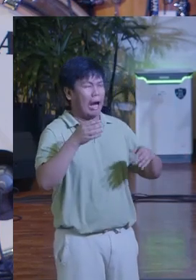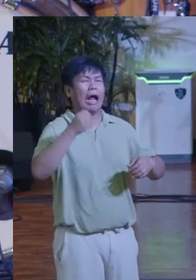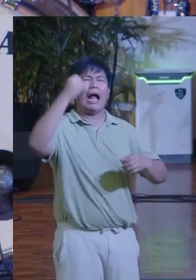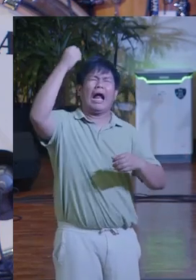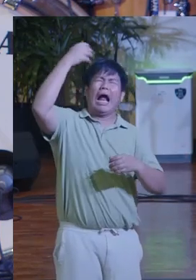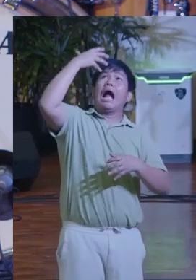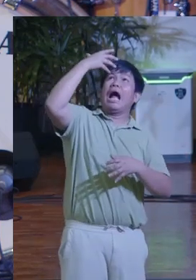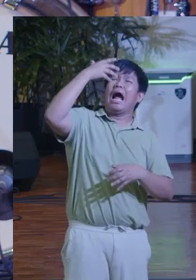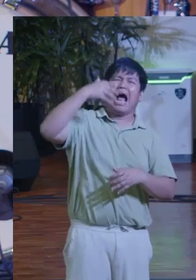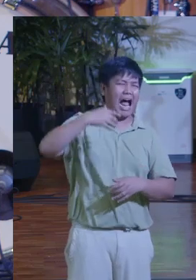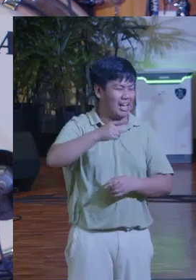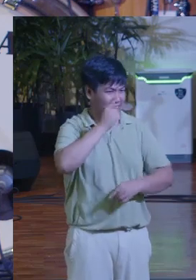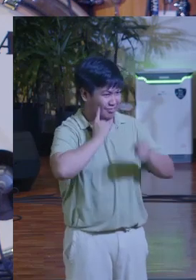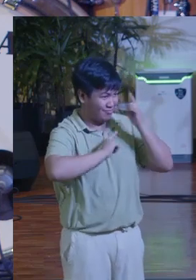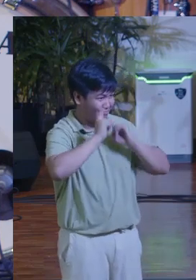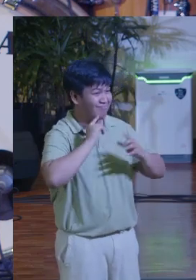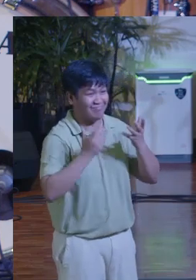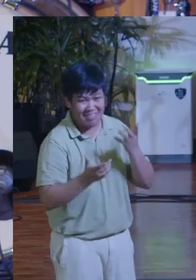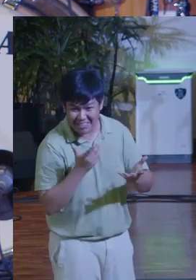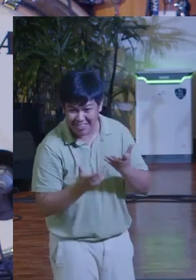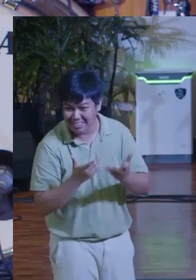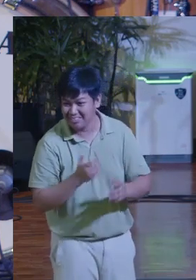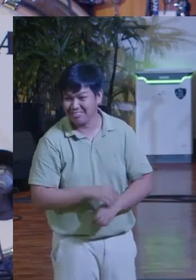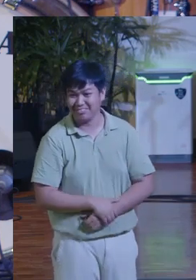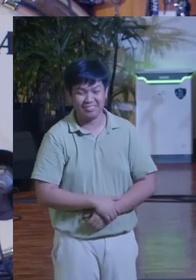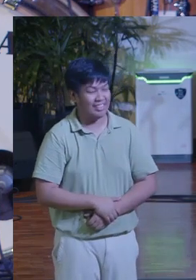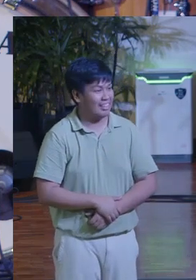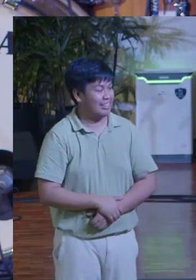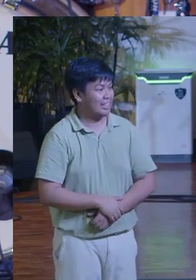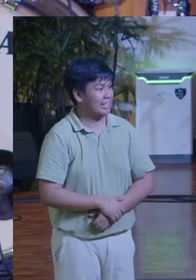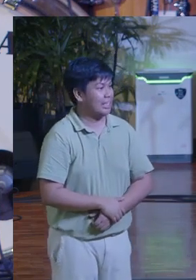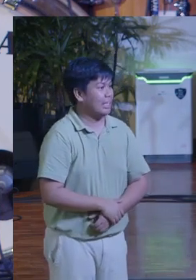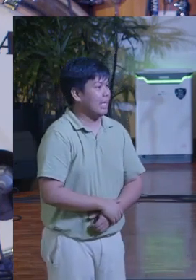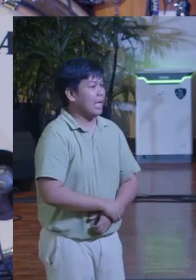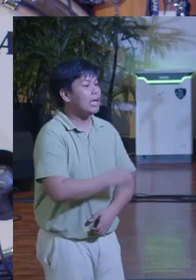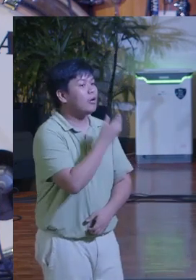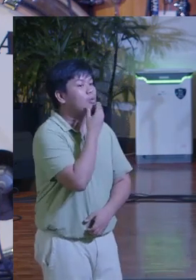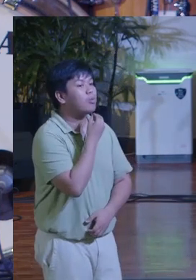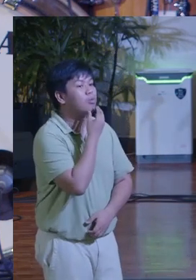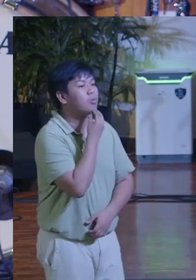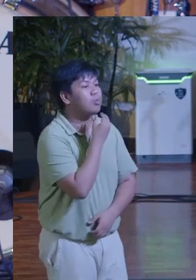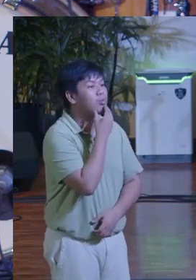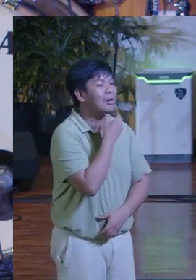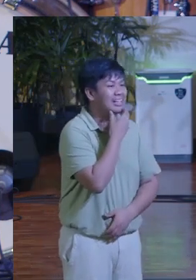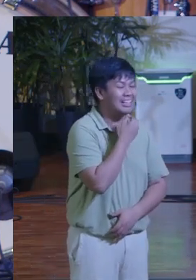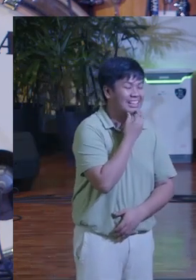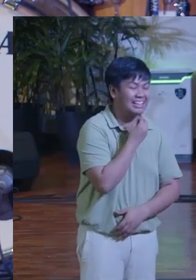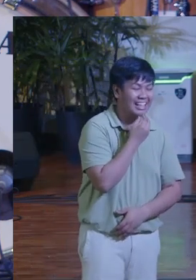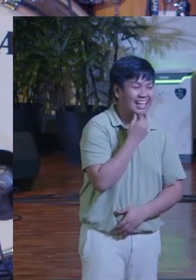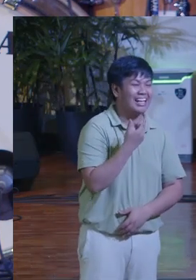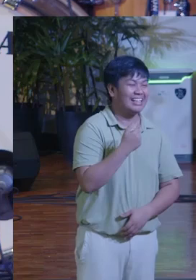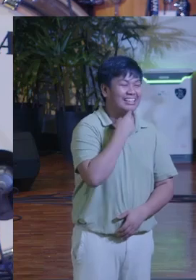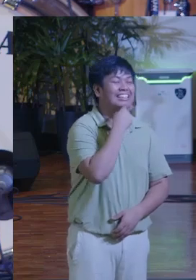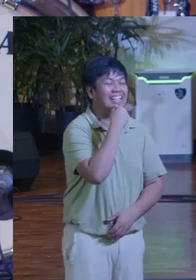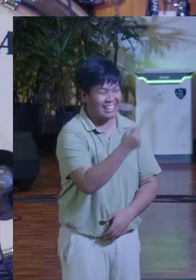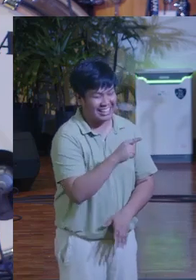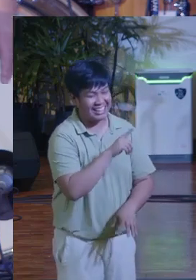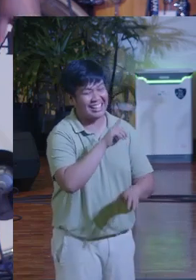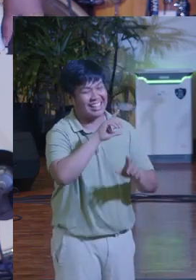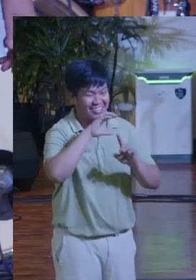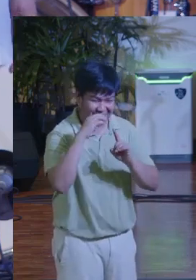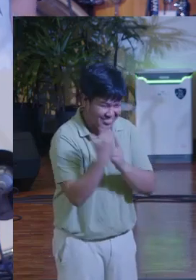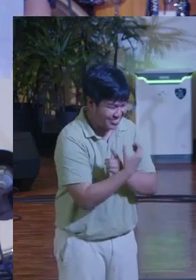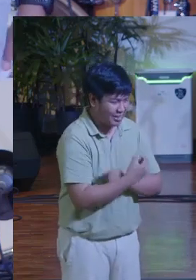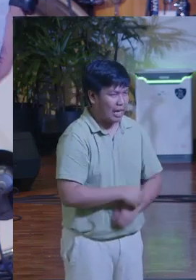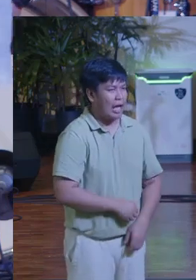Kaya siya umiyak. Mayroong tradisyon ng mga Hudyo na kinurot daw siya ng isang anghel ng Diyos. Wala po